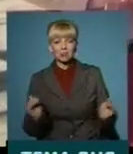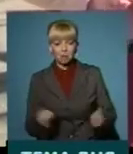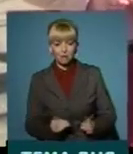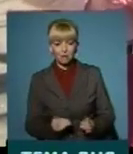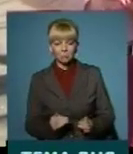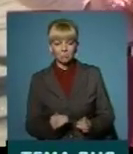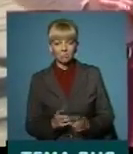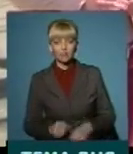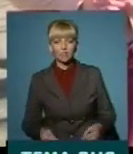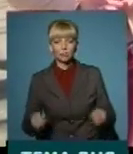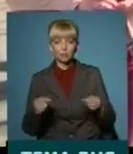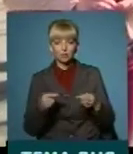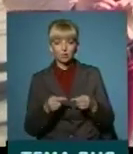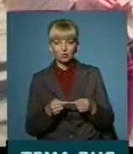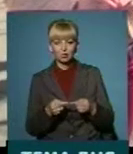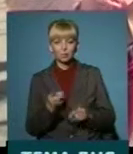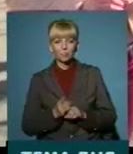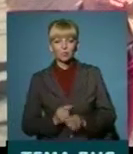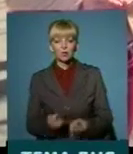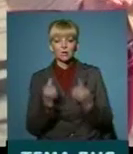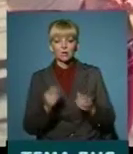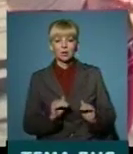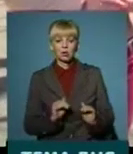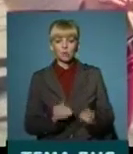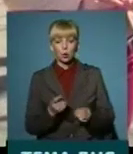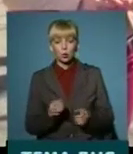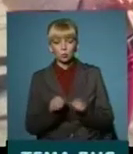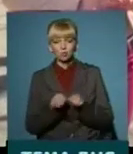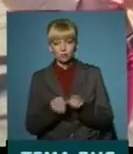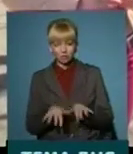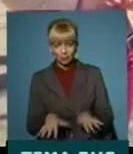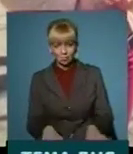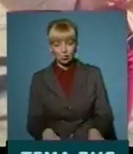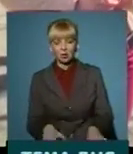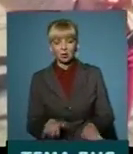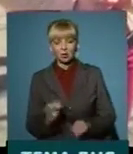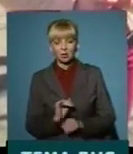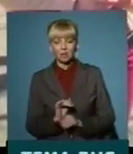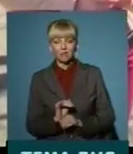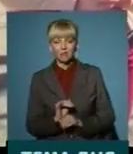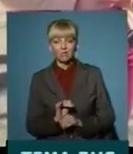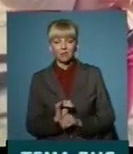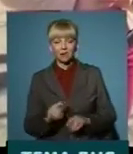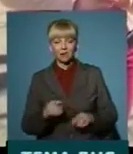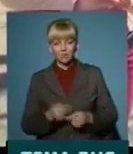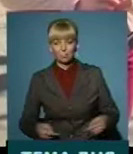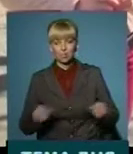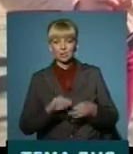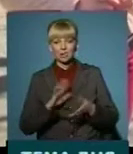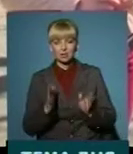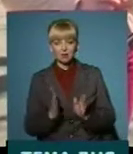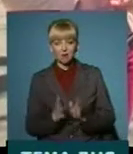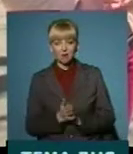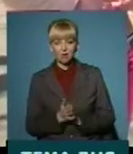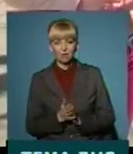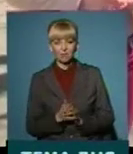Тобто, відповідно, досить велика частка їх вже розпалася, і, відповідно, загальна вміст їх